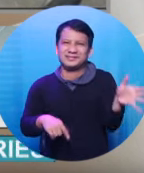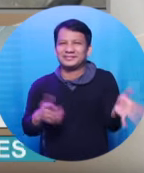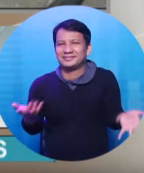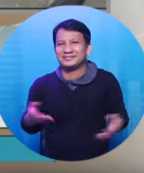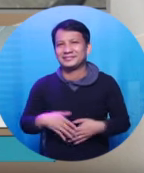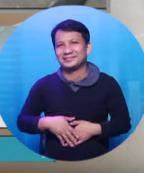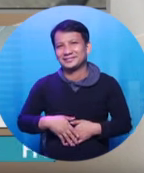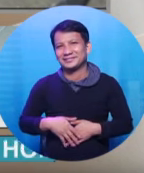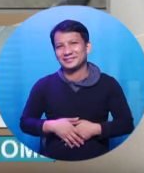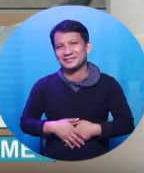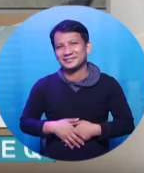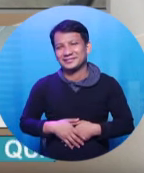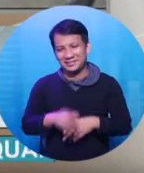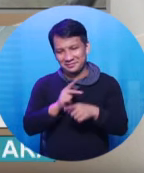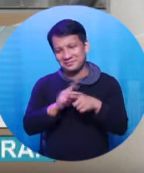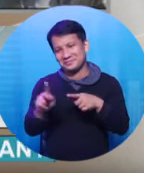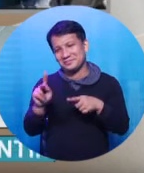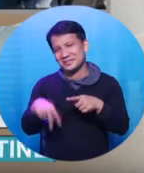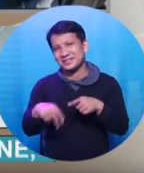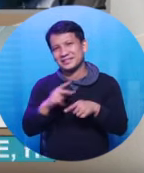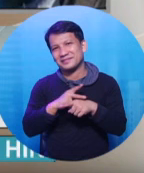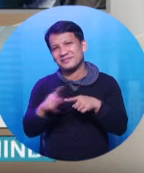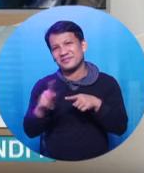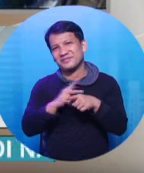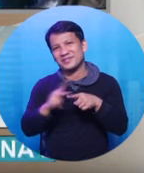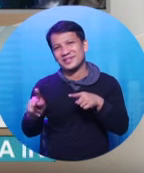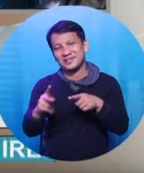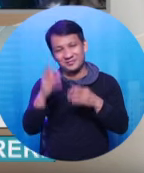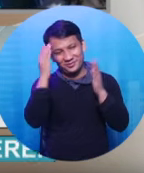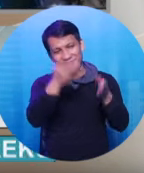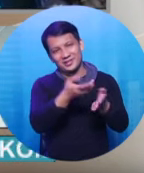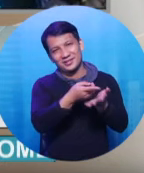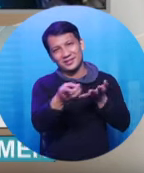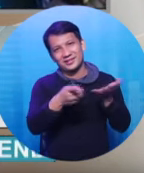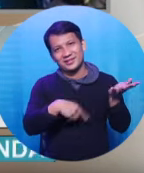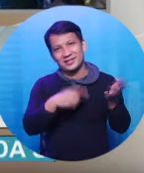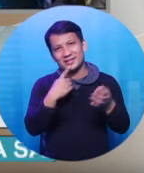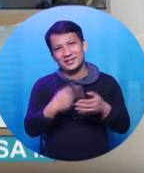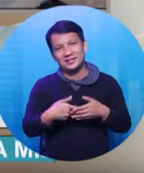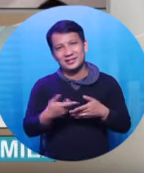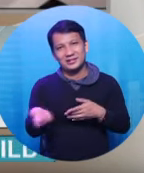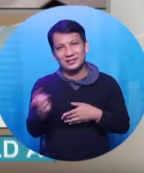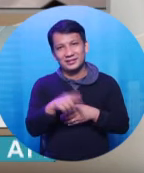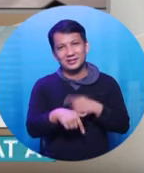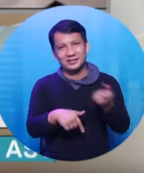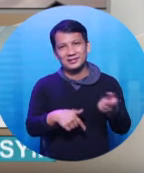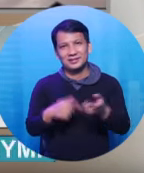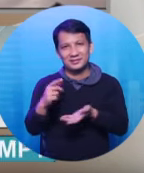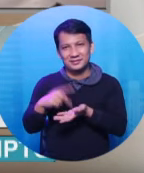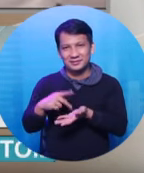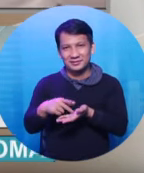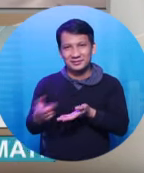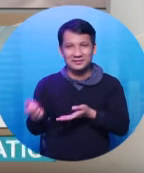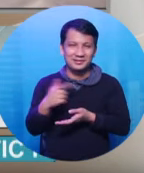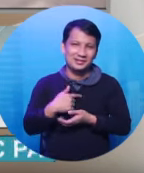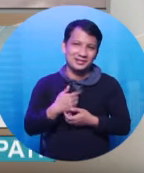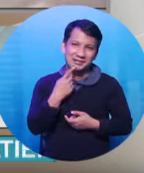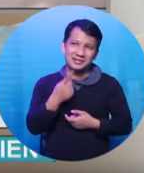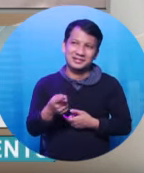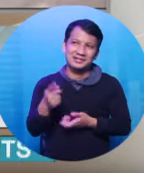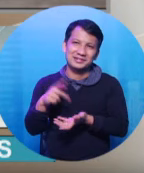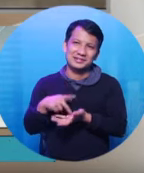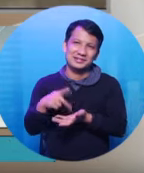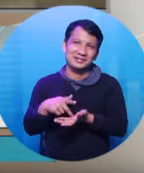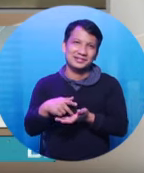lang po natin sa pagiging professional. Kapag delivery lang po. Pero meron po talagang ibang namumulat. Pero ginagawa na lang po talaga